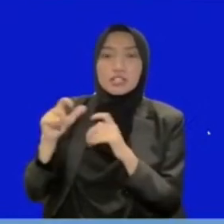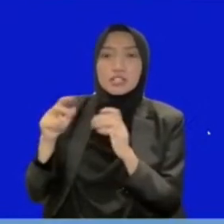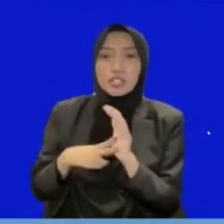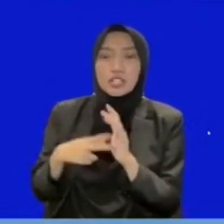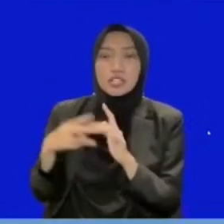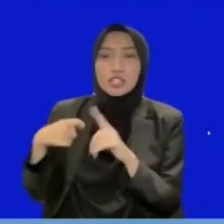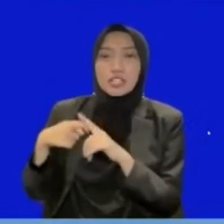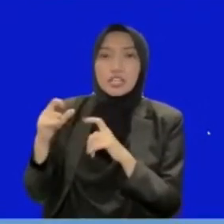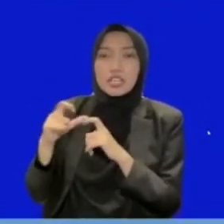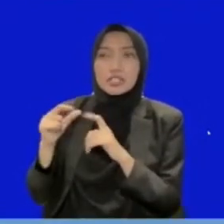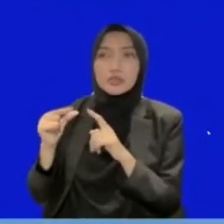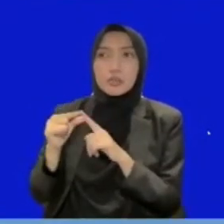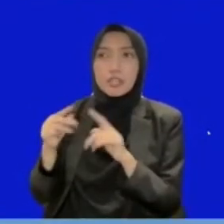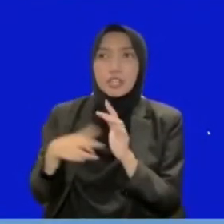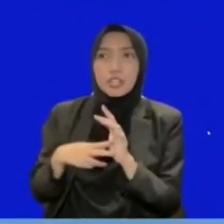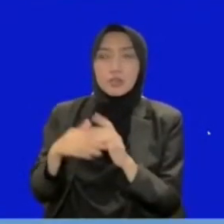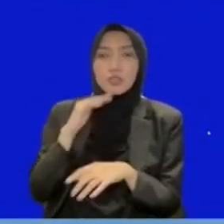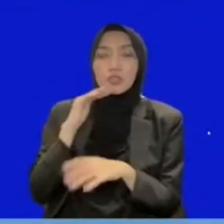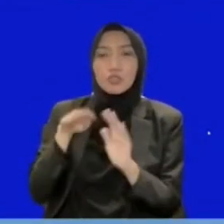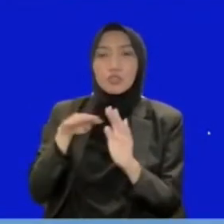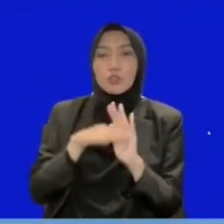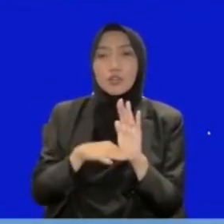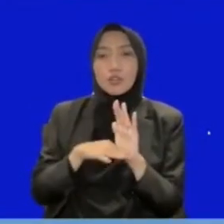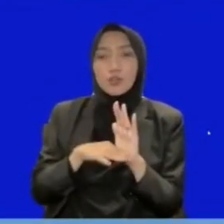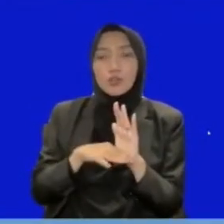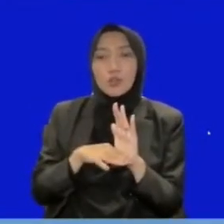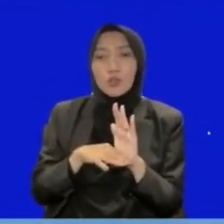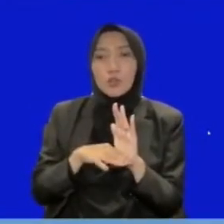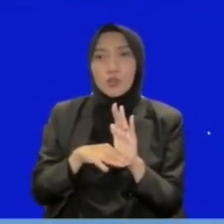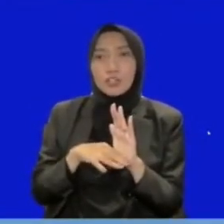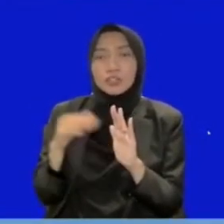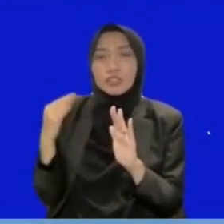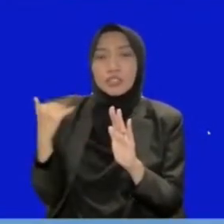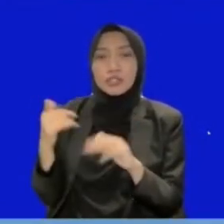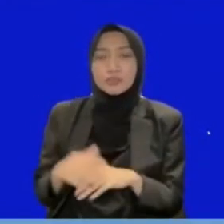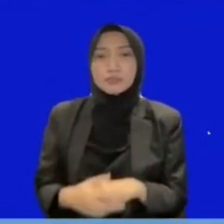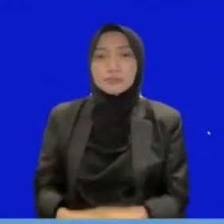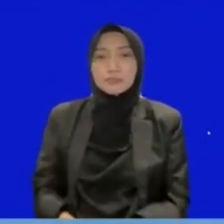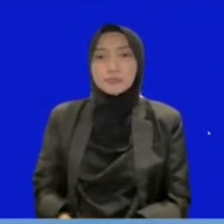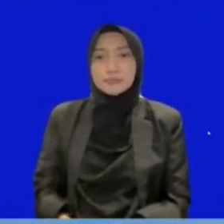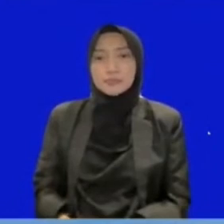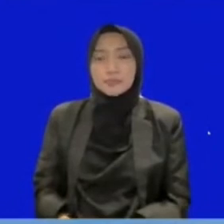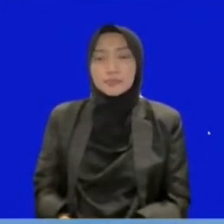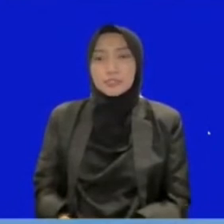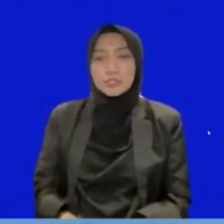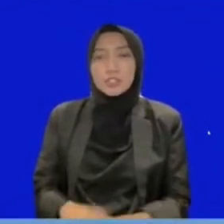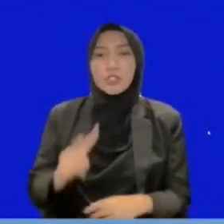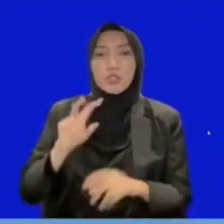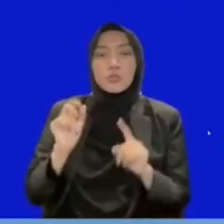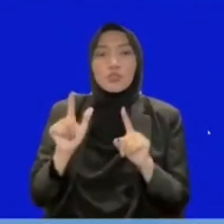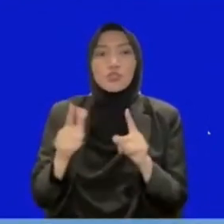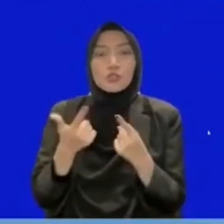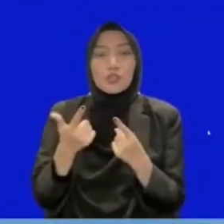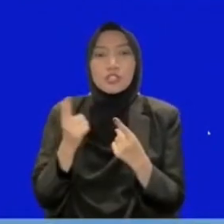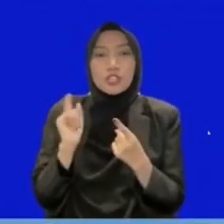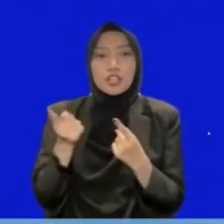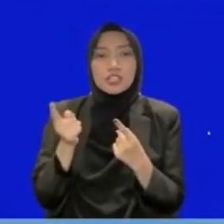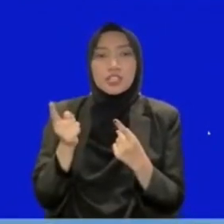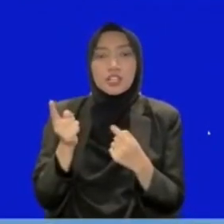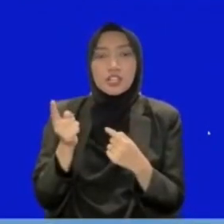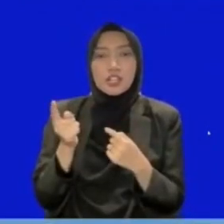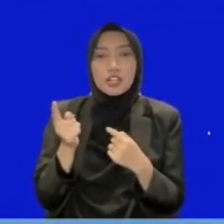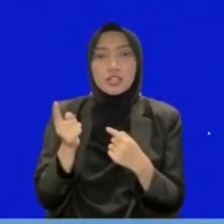Tapi mungkin ya itu tadi, menunggu peraturan turunan-turunannya tadi ya. Dan juga di 2017 ini ada